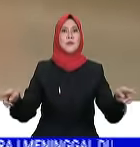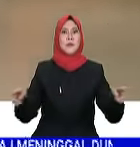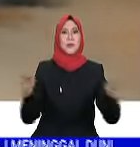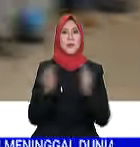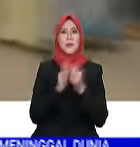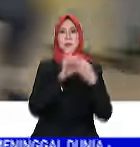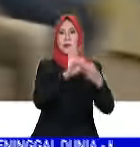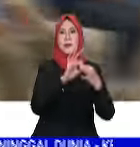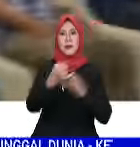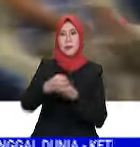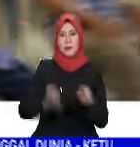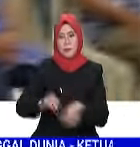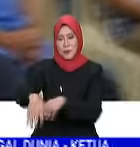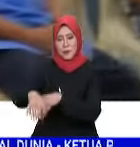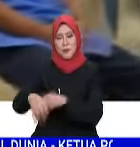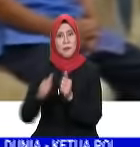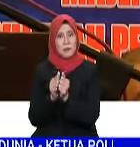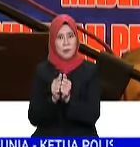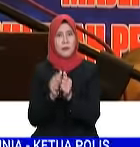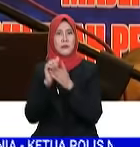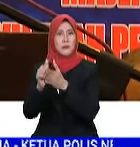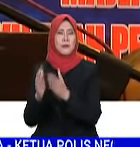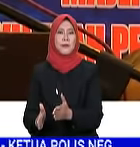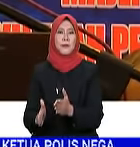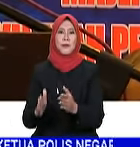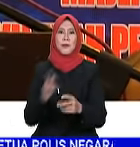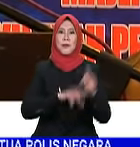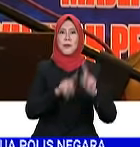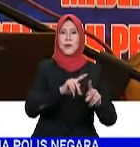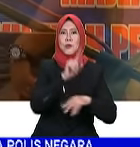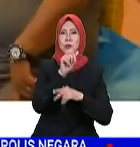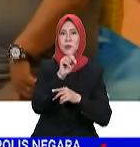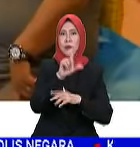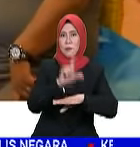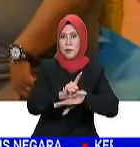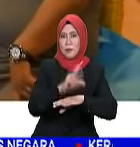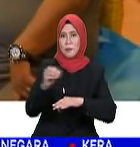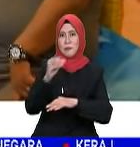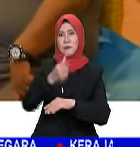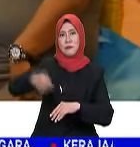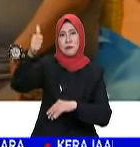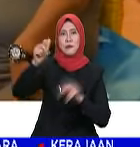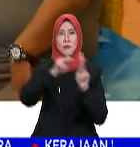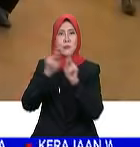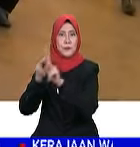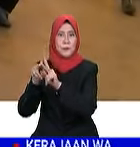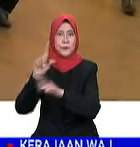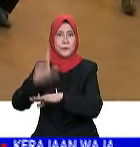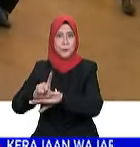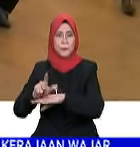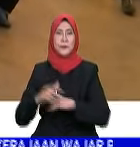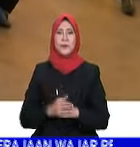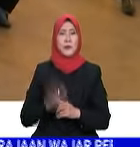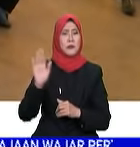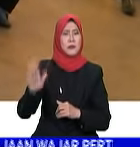Engagement Jabatan Pertanian bersama kepimpinan Majlis Perwakilan Penduduk Zon Labuan dan Ketua-Ketua Kampung di Labuan. Beliau